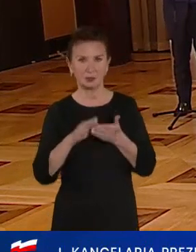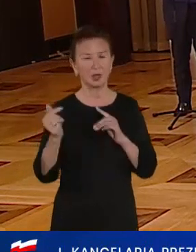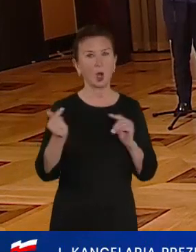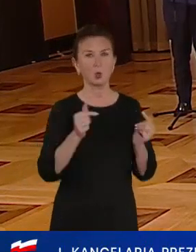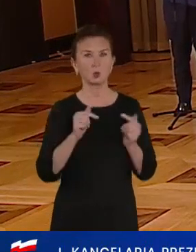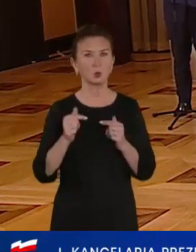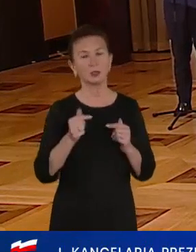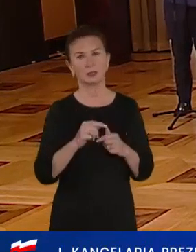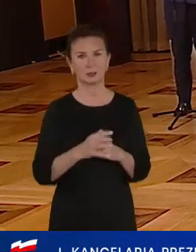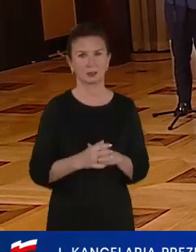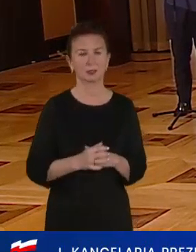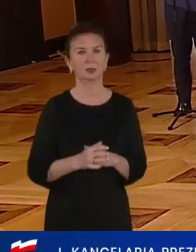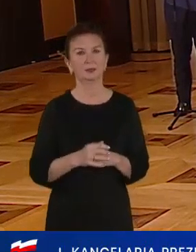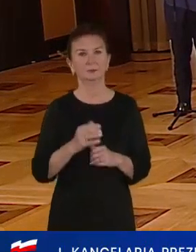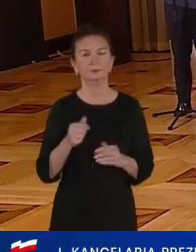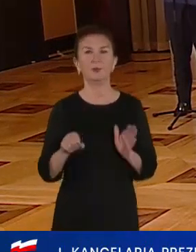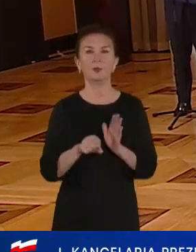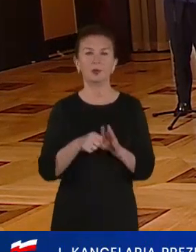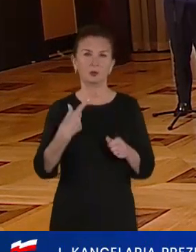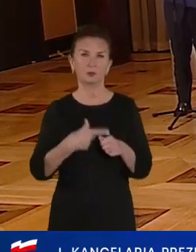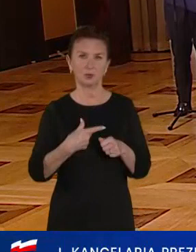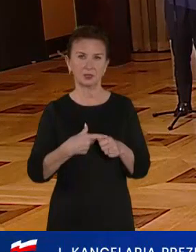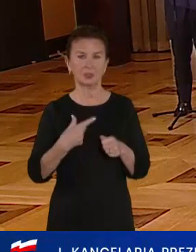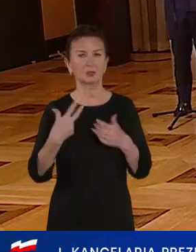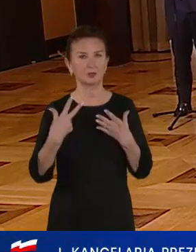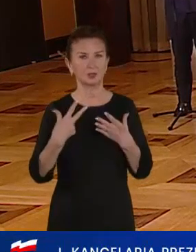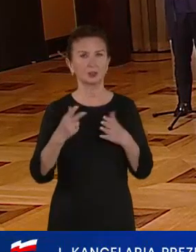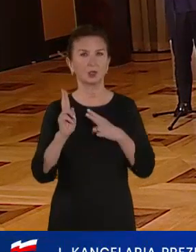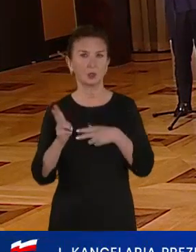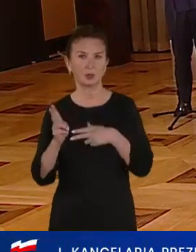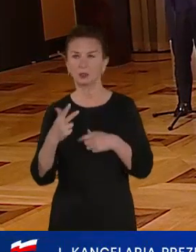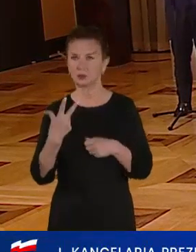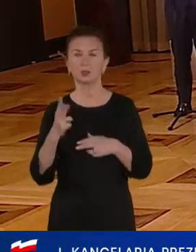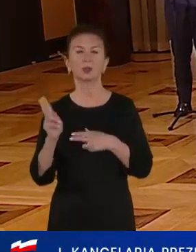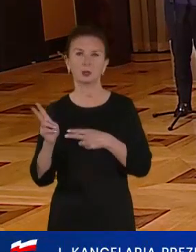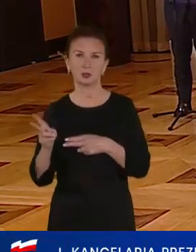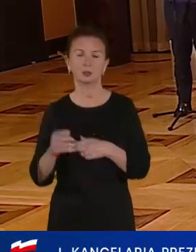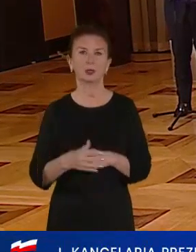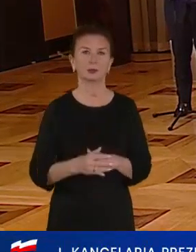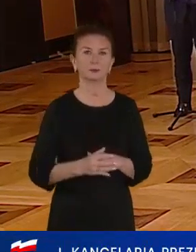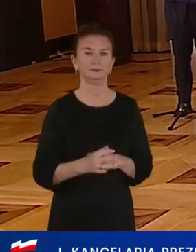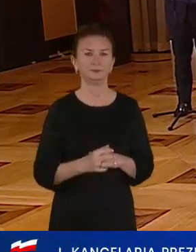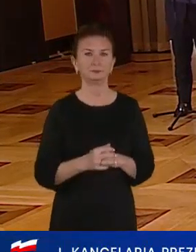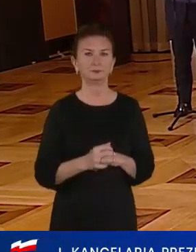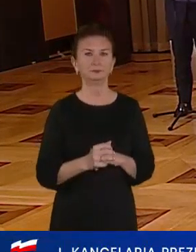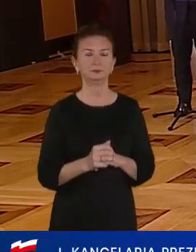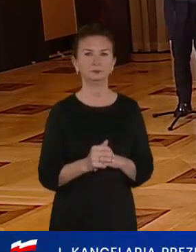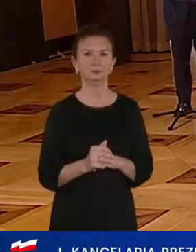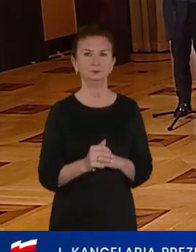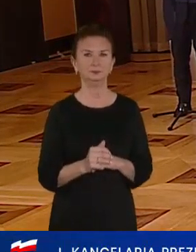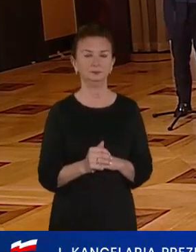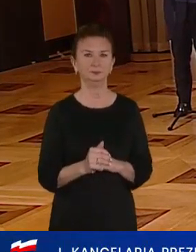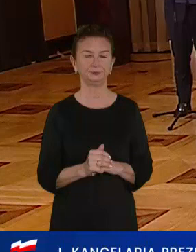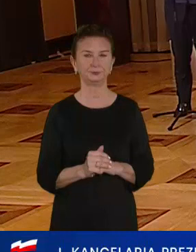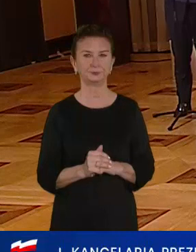przypadku etapu odpowiedzialności do 23 listopada, w przypadku poszczególnych stref do i narodowej kwarantanny do